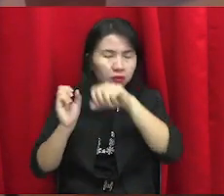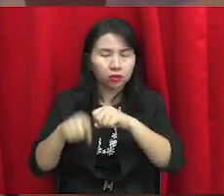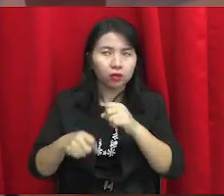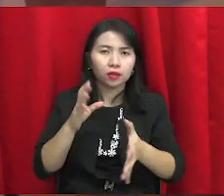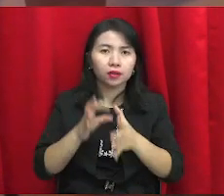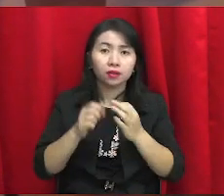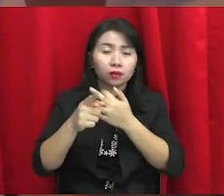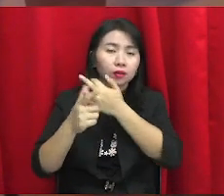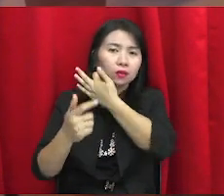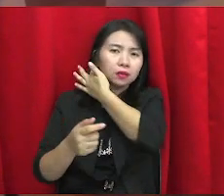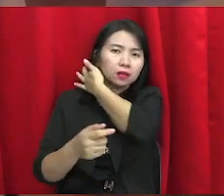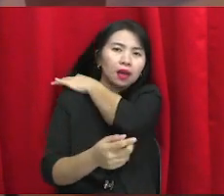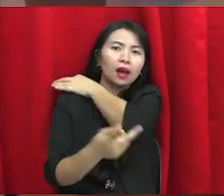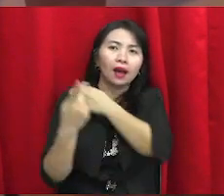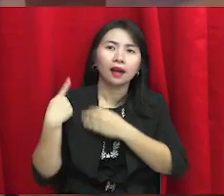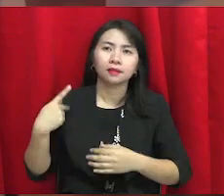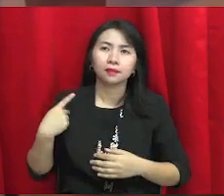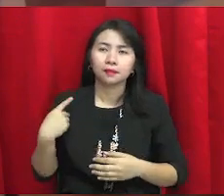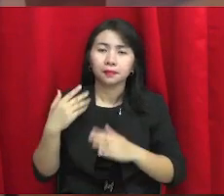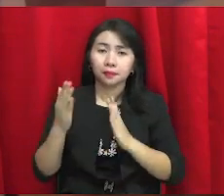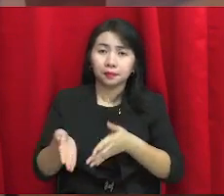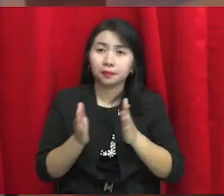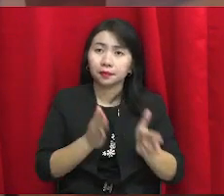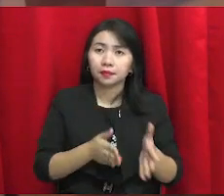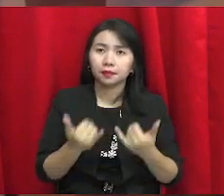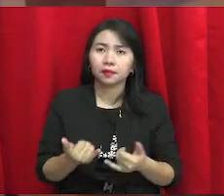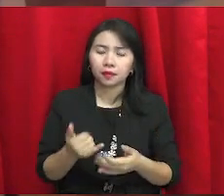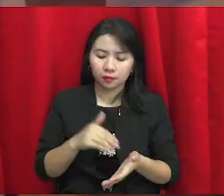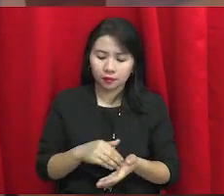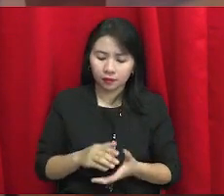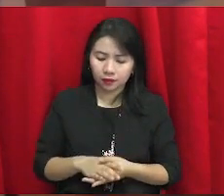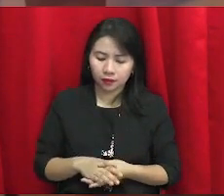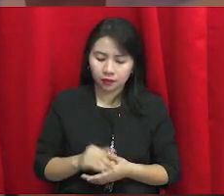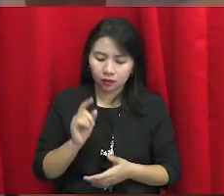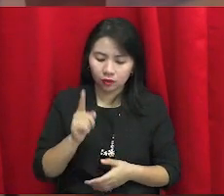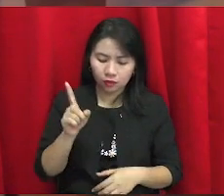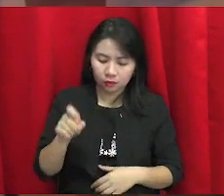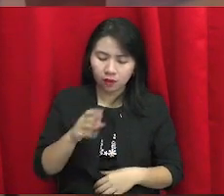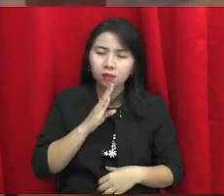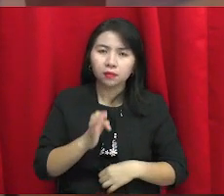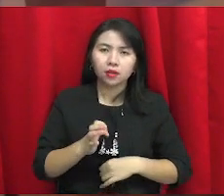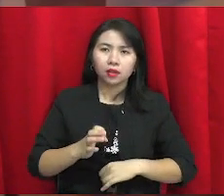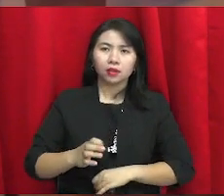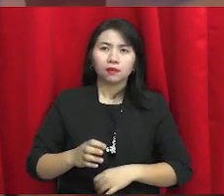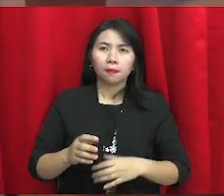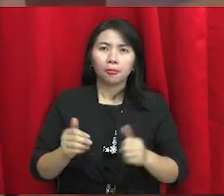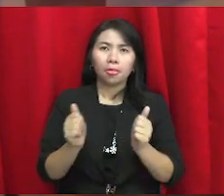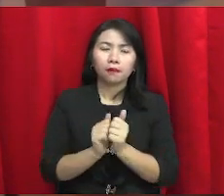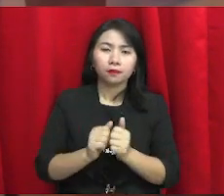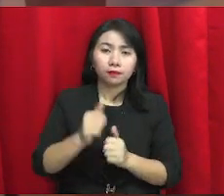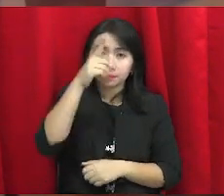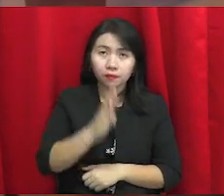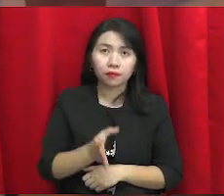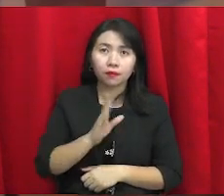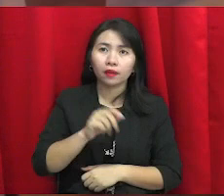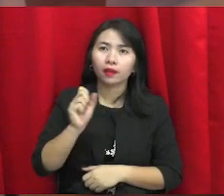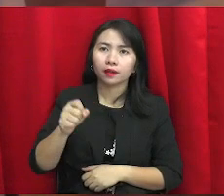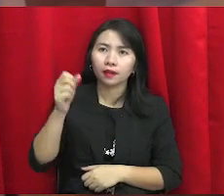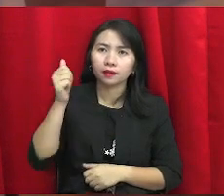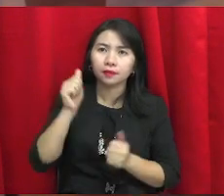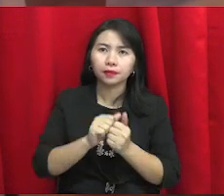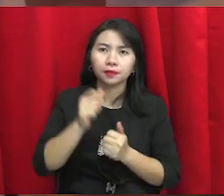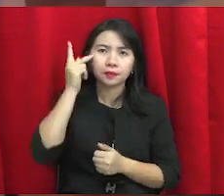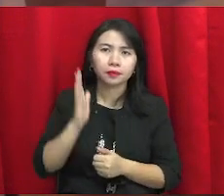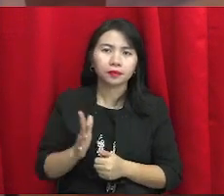ka ng sarili mong pamilya o sarili mong asawa, pambira, dapat kasakasama mo rin dyan yung Panginoon at ng ating pong pastor.